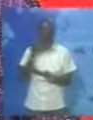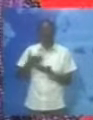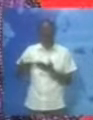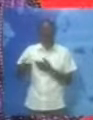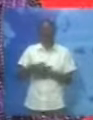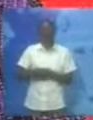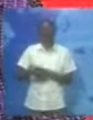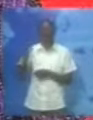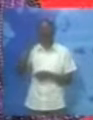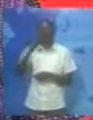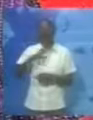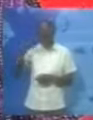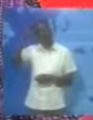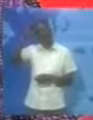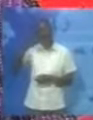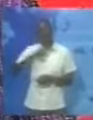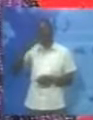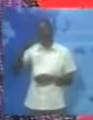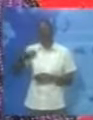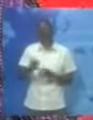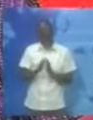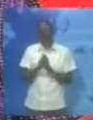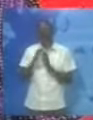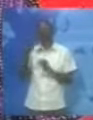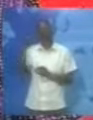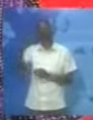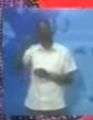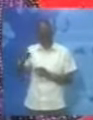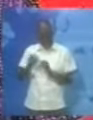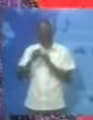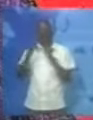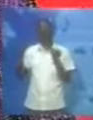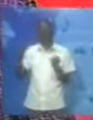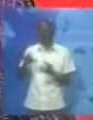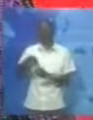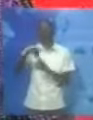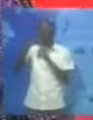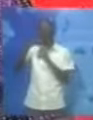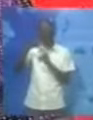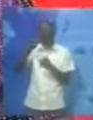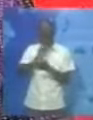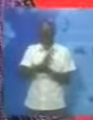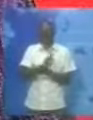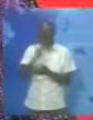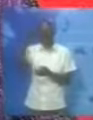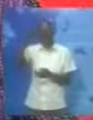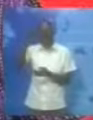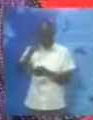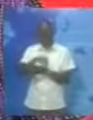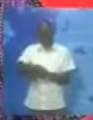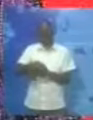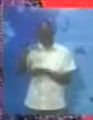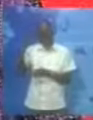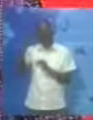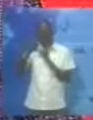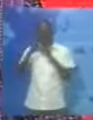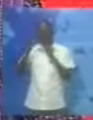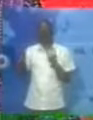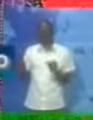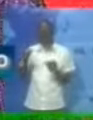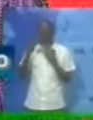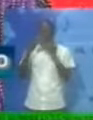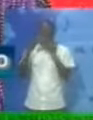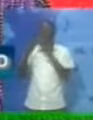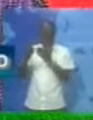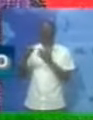Bonjour Simon, mesdames et messieurs, bonjour et bienvenue à la page spéciale FESPACO de ce journal. Merci